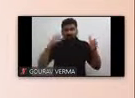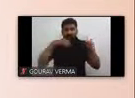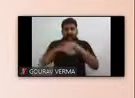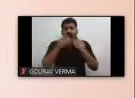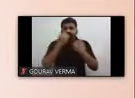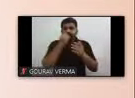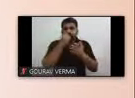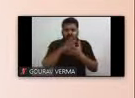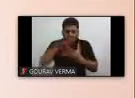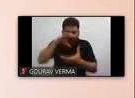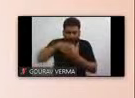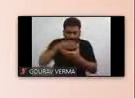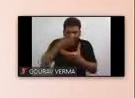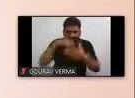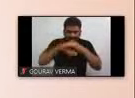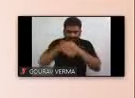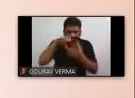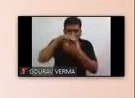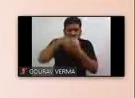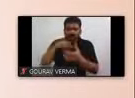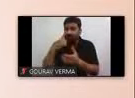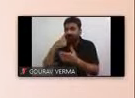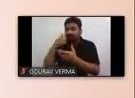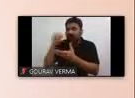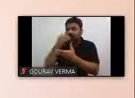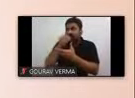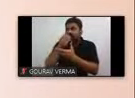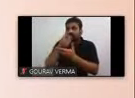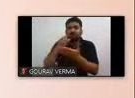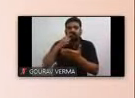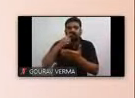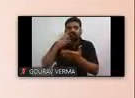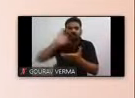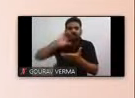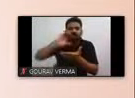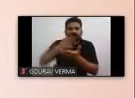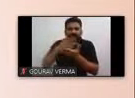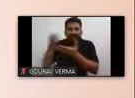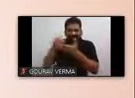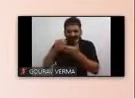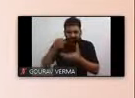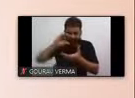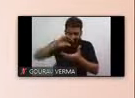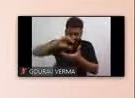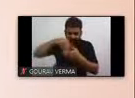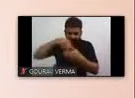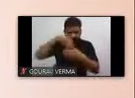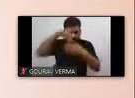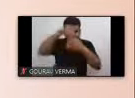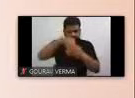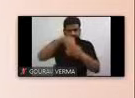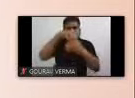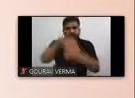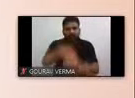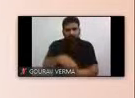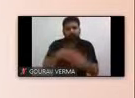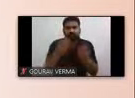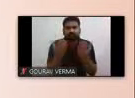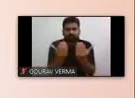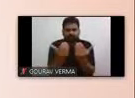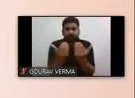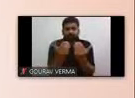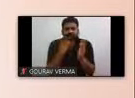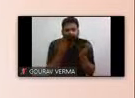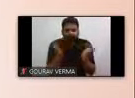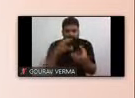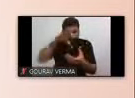छोटा वाला बॉक्स जिसमें कि मम्मी ने एक सॉस दिया था उसको डाल के हम बंद कर सकते हैं. हाउ कैन वी क्लोज